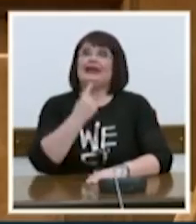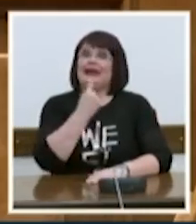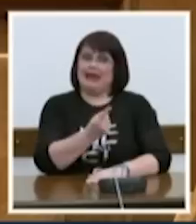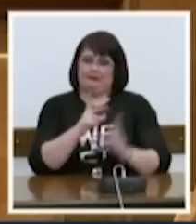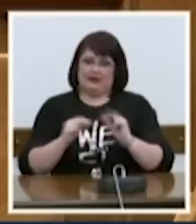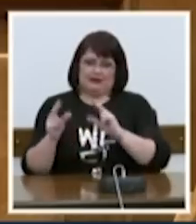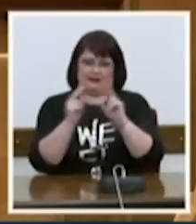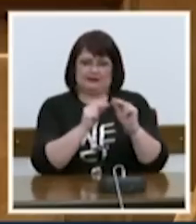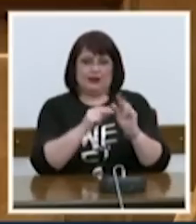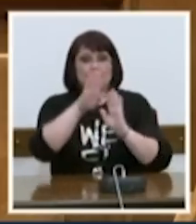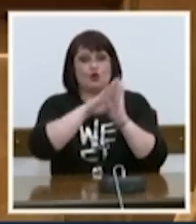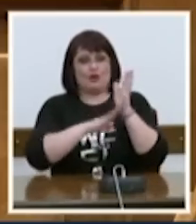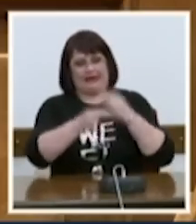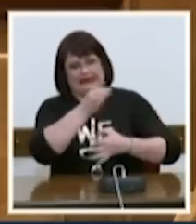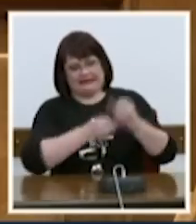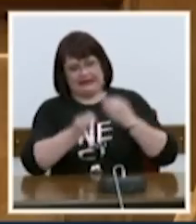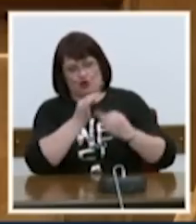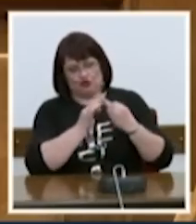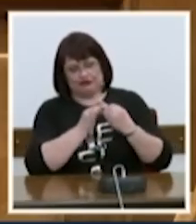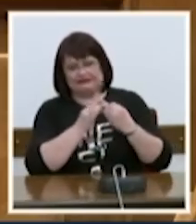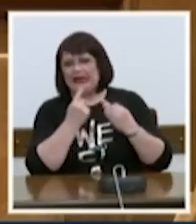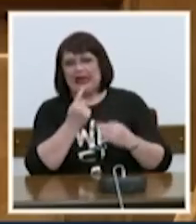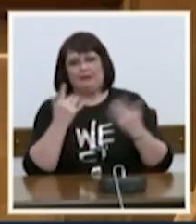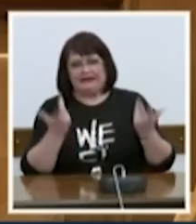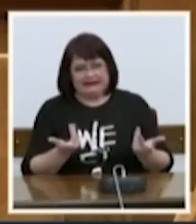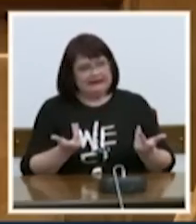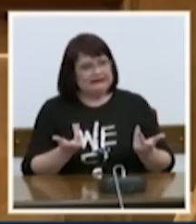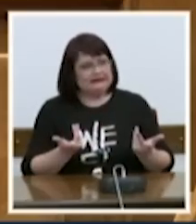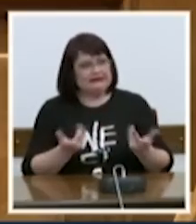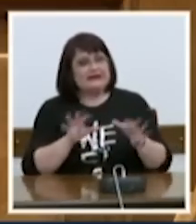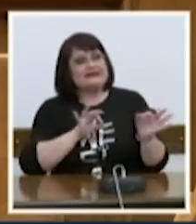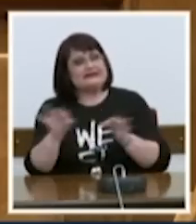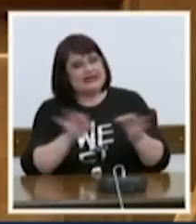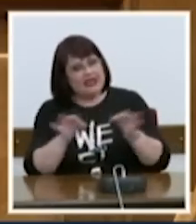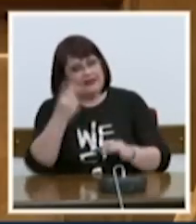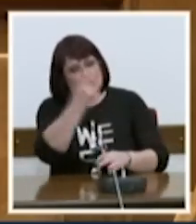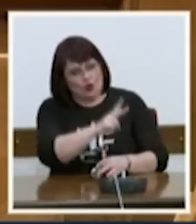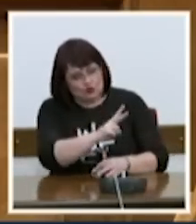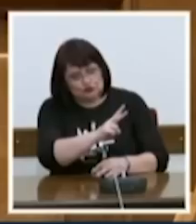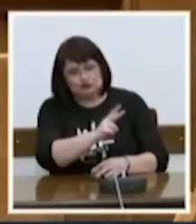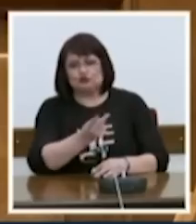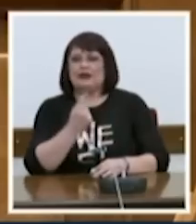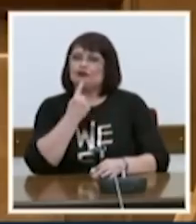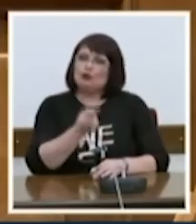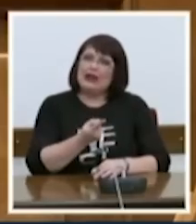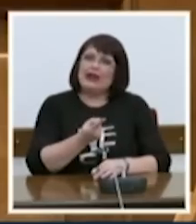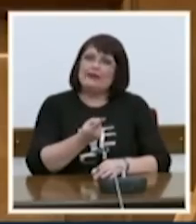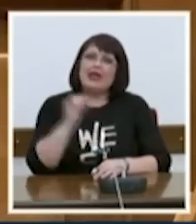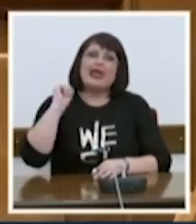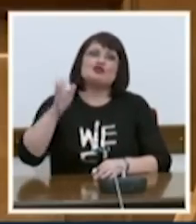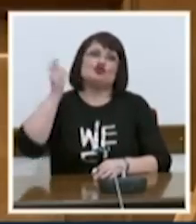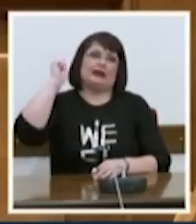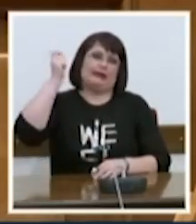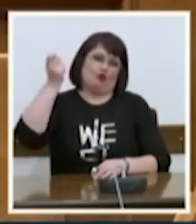για προγραμματικές δηλώσεις, μιλάμε και για τους σχεδιασμούς σας σε αυτό που ονομάζουμε εξωτερική